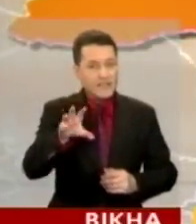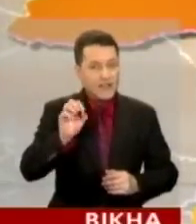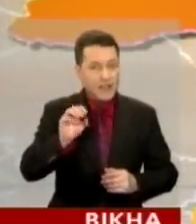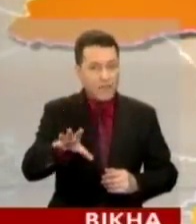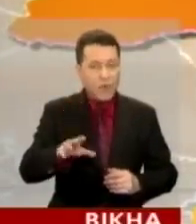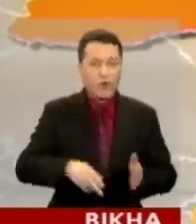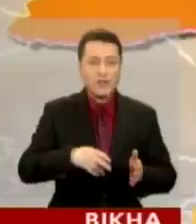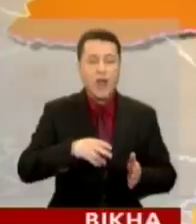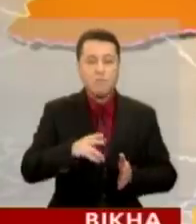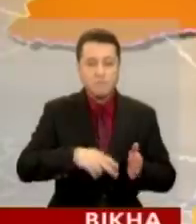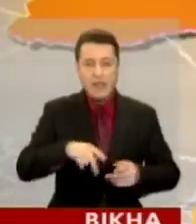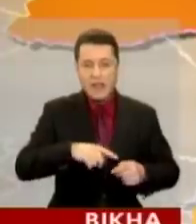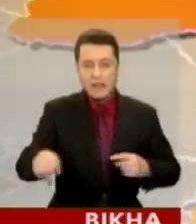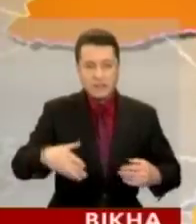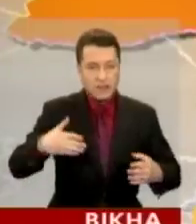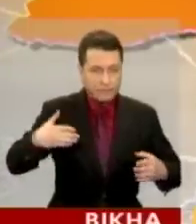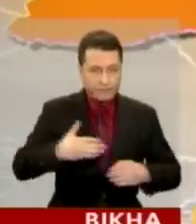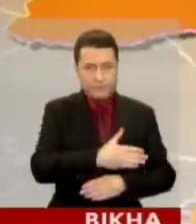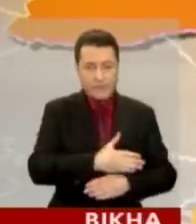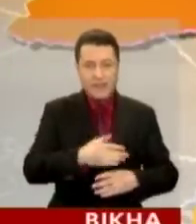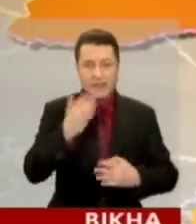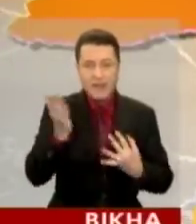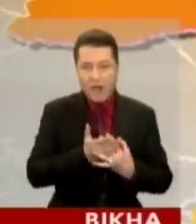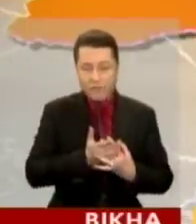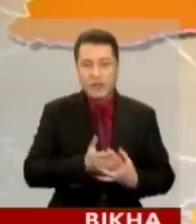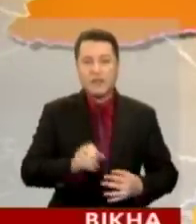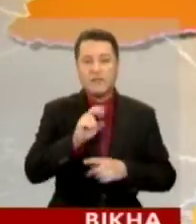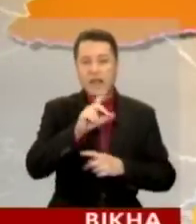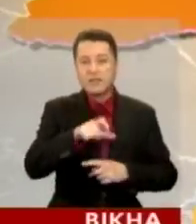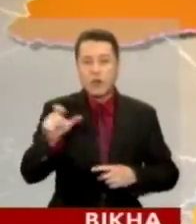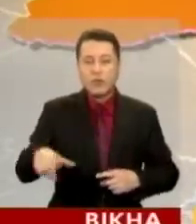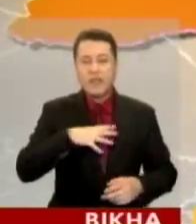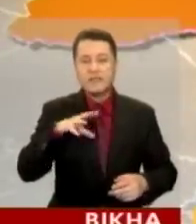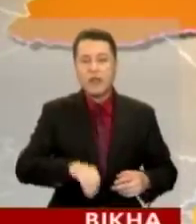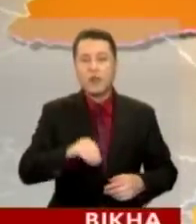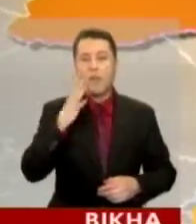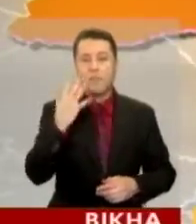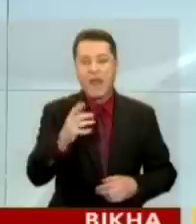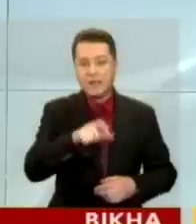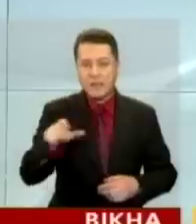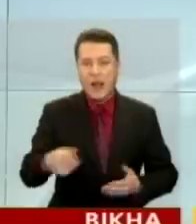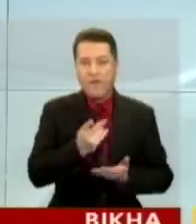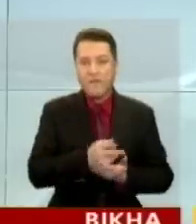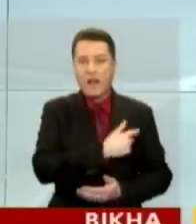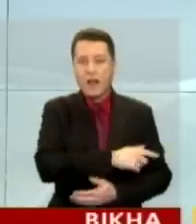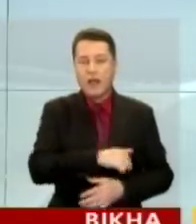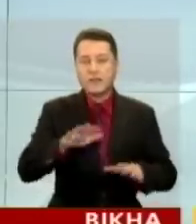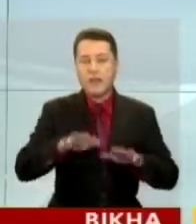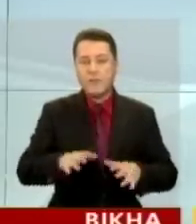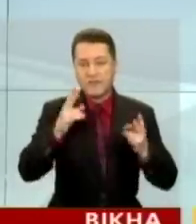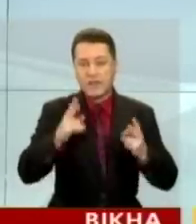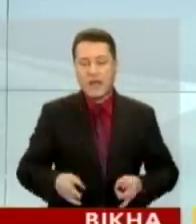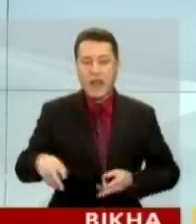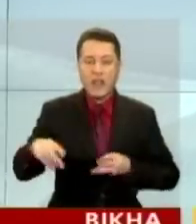переїзді потяг розірвав її навпіл. За попередніми даними, 12 людей загинуло, 5 в лікарні. На місце трагедії вже